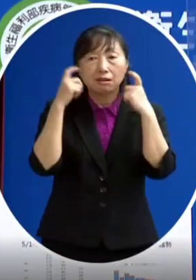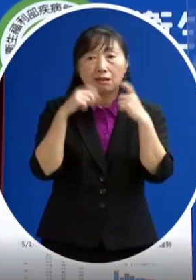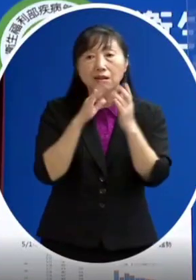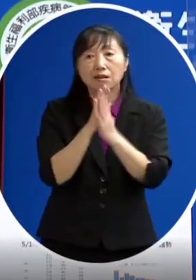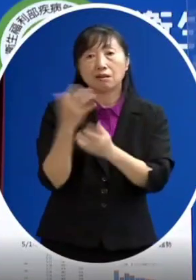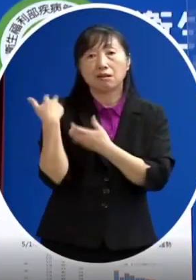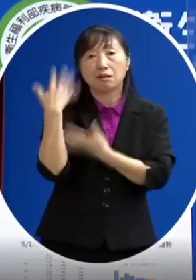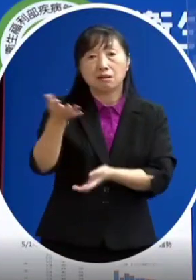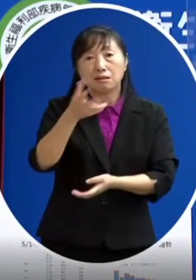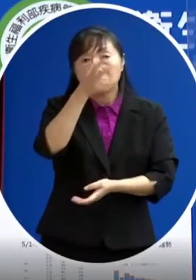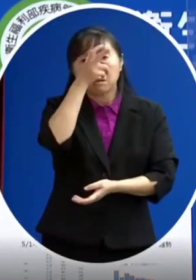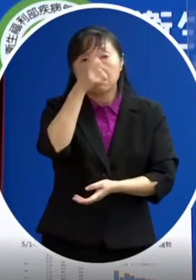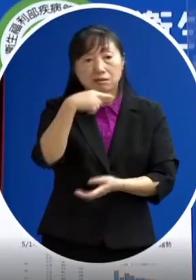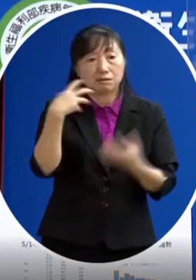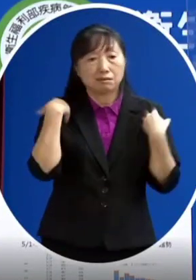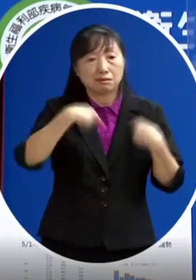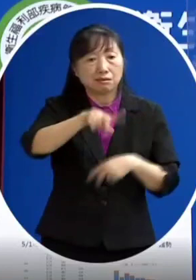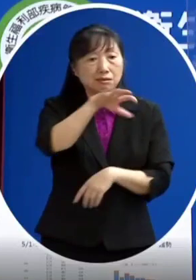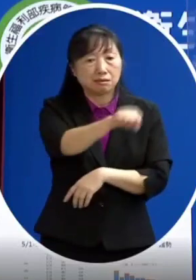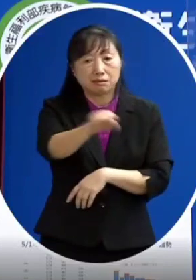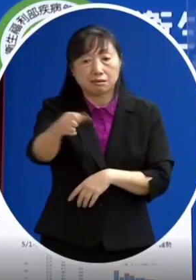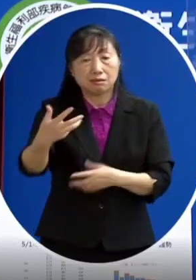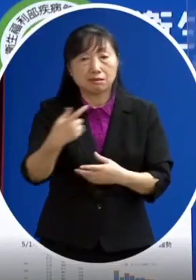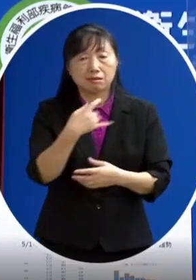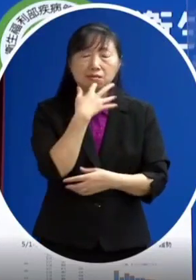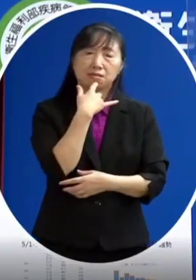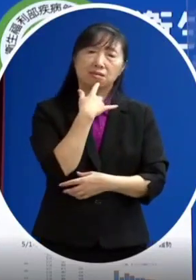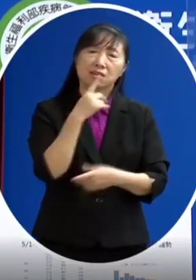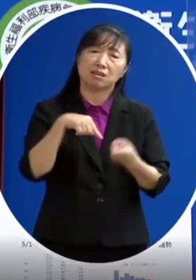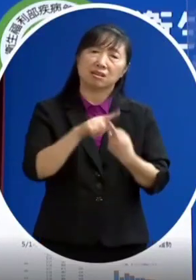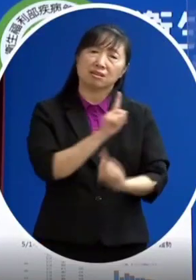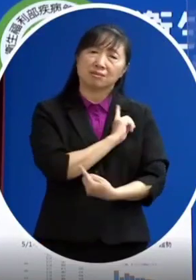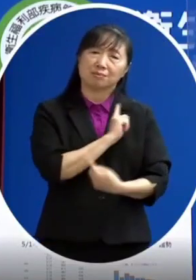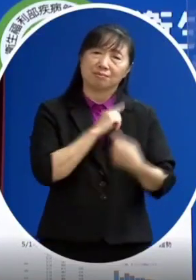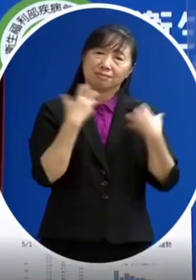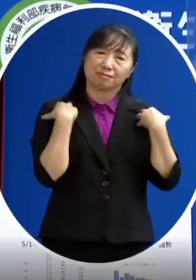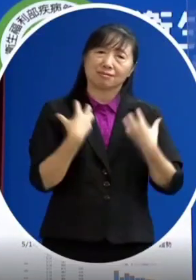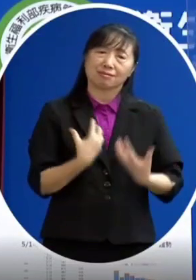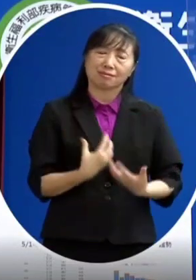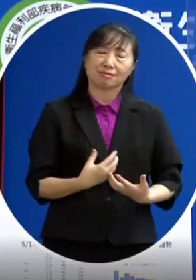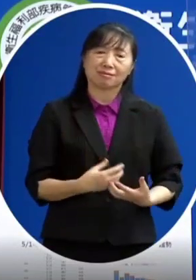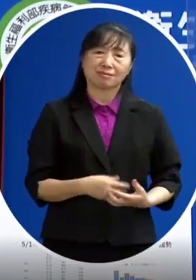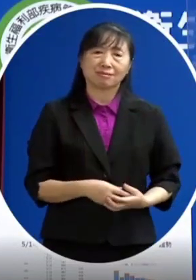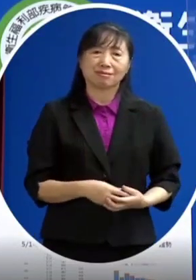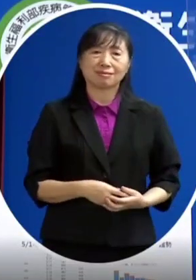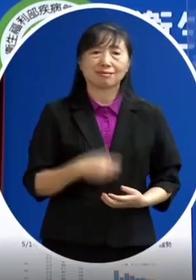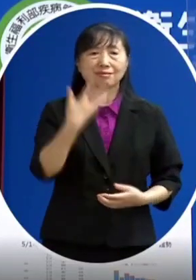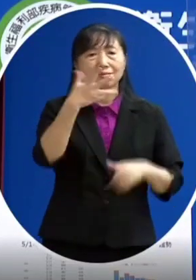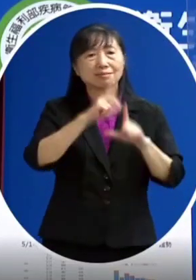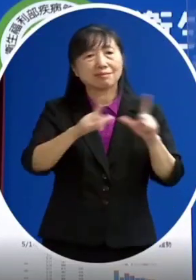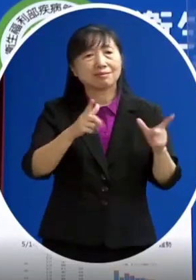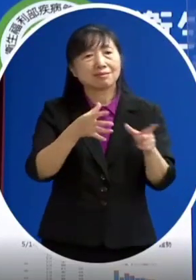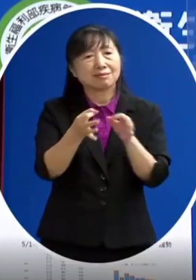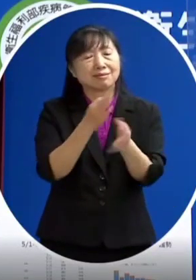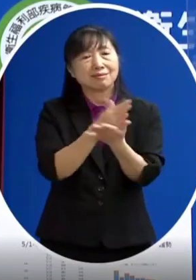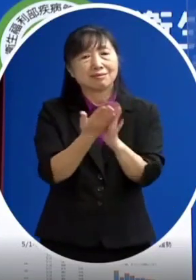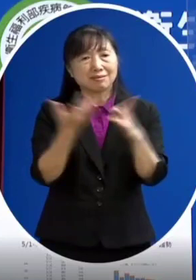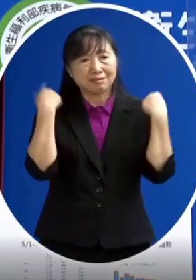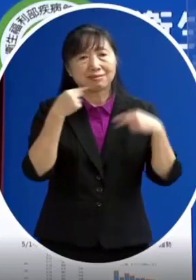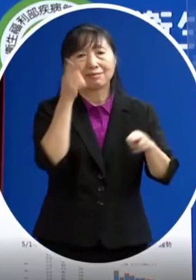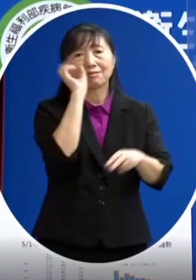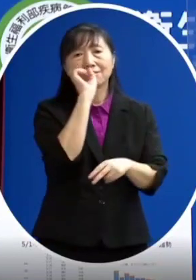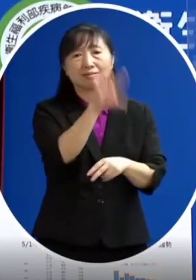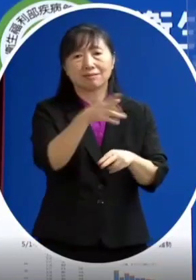罩都要警察抓，对，这应该自己要做好嘛。 哦，应该 那 自 八 己要 大还 做 在 好。 开，